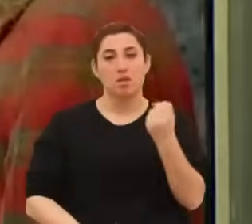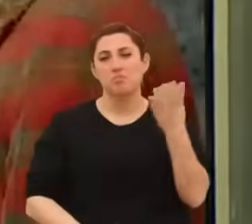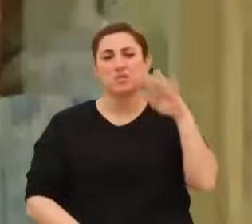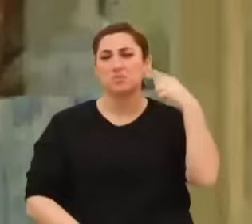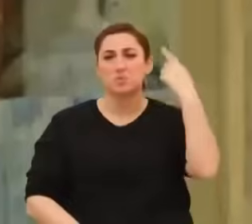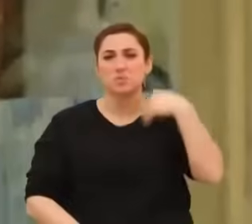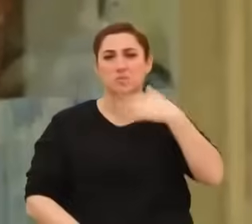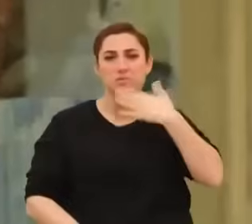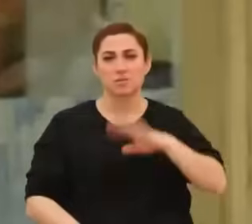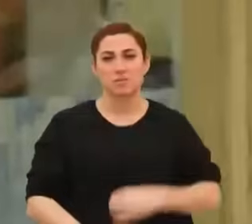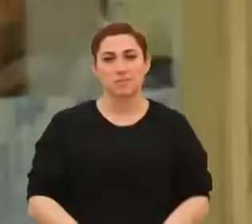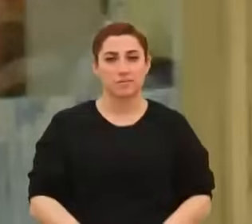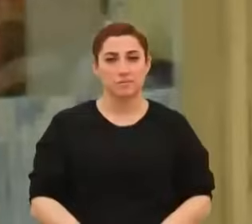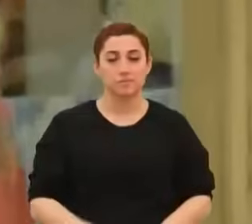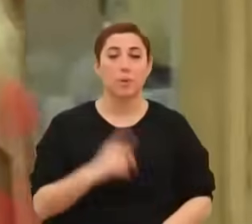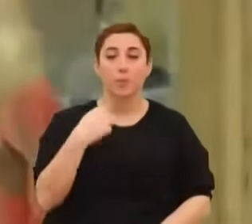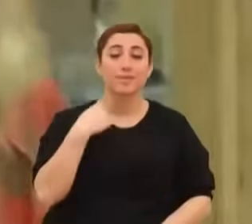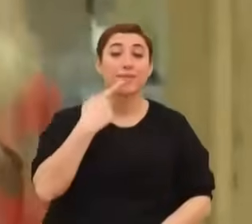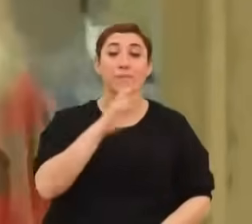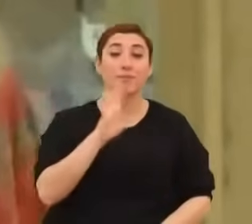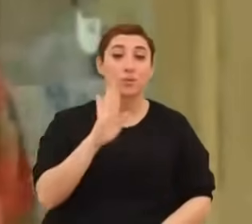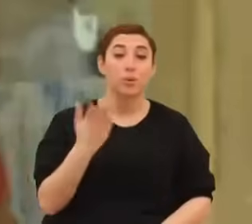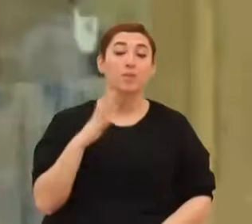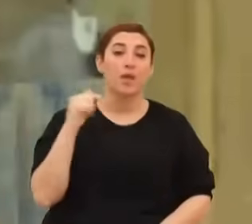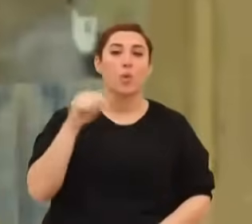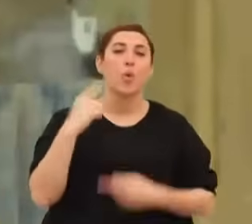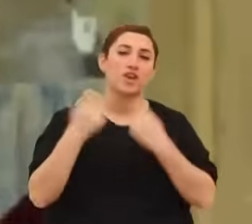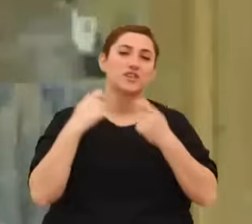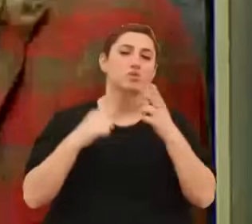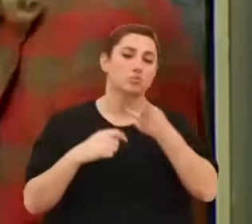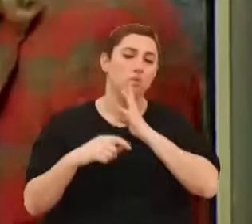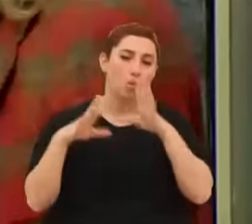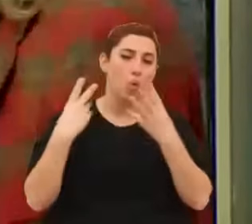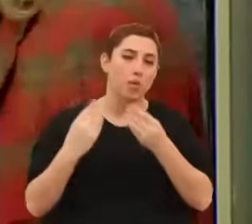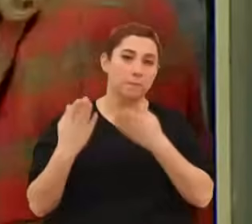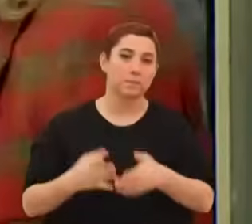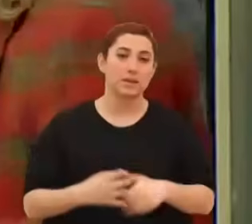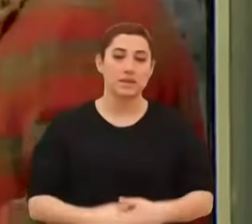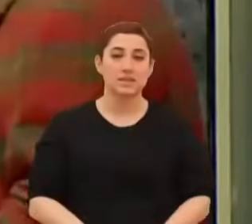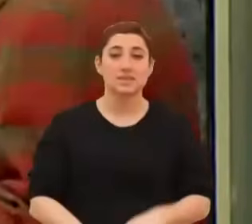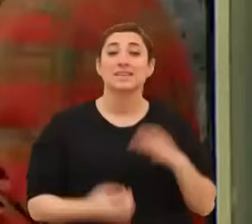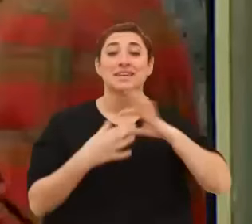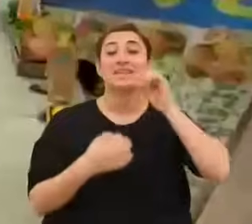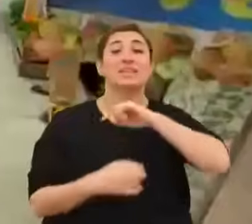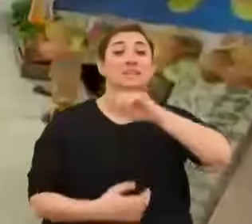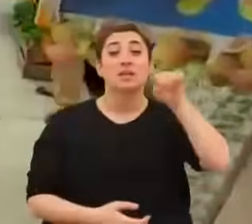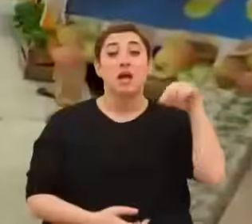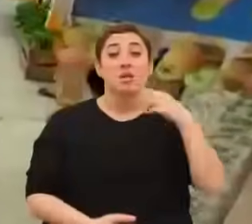bir amacım yok. Onu demiyorum. Yani o işin sonucu olabilir ancak.